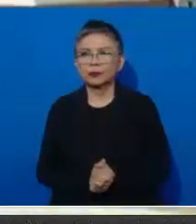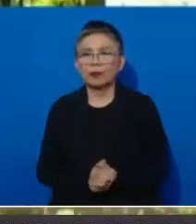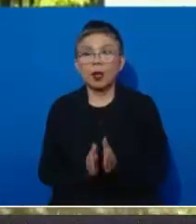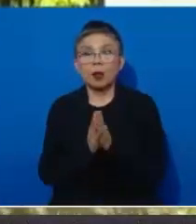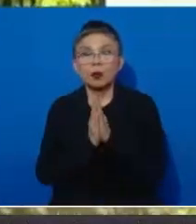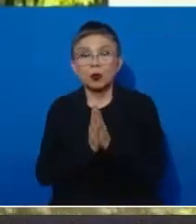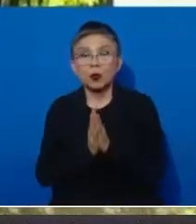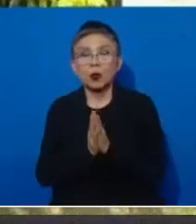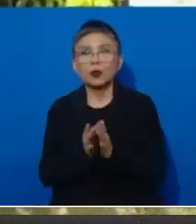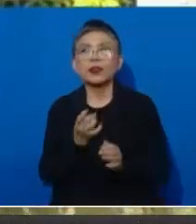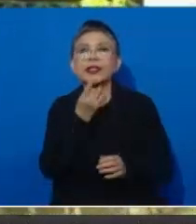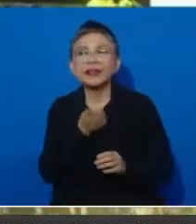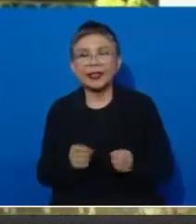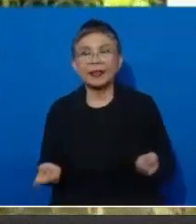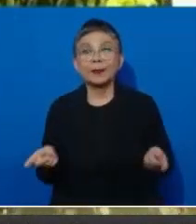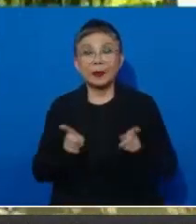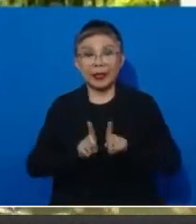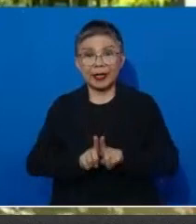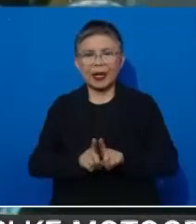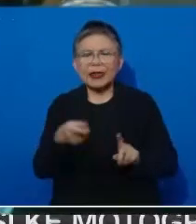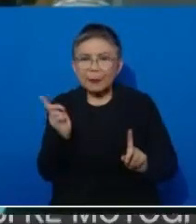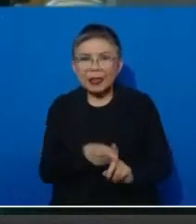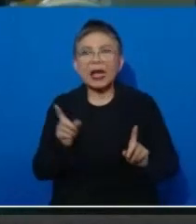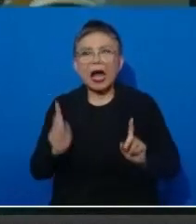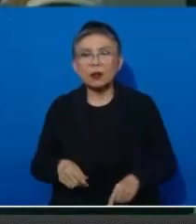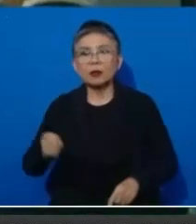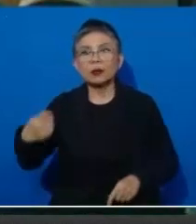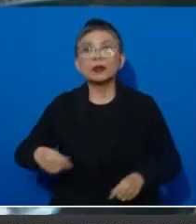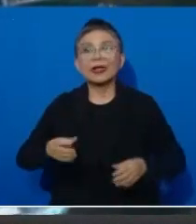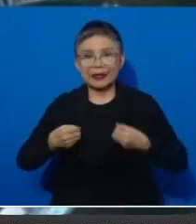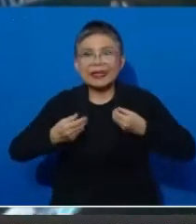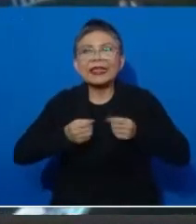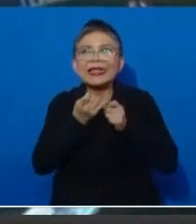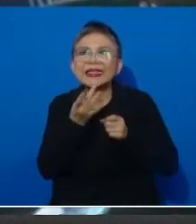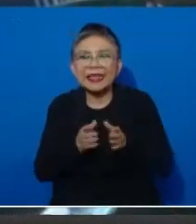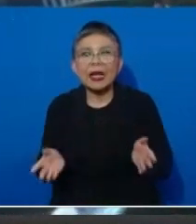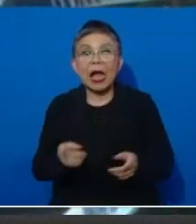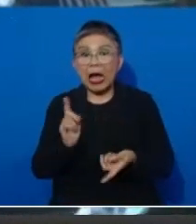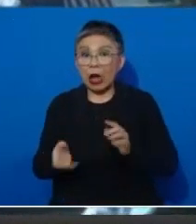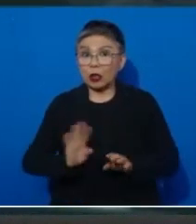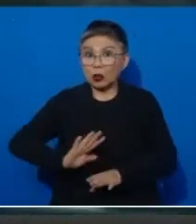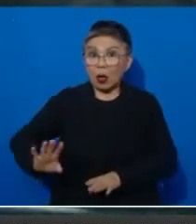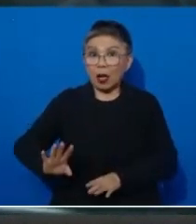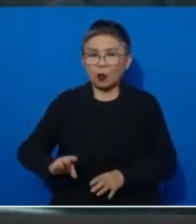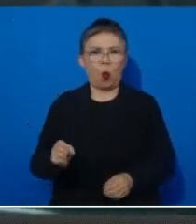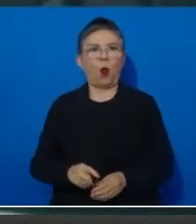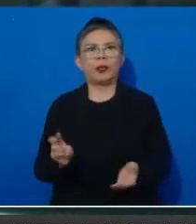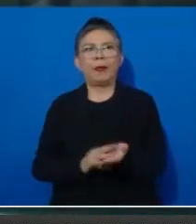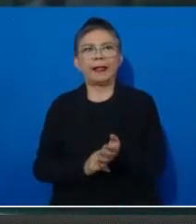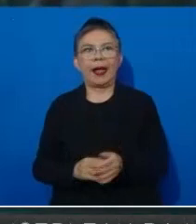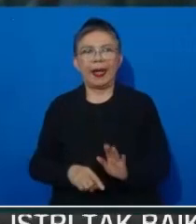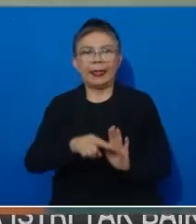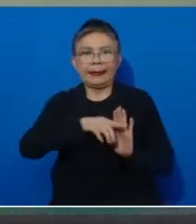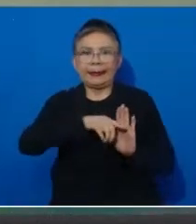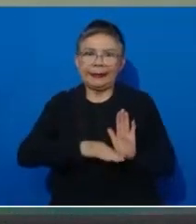Permohonan dispensasi nikah anak ini terpaksa harus dikabulkan pengadilan agama Bojonegoro karena jika ditolak akan menimbulkan dampak negatif